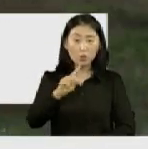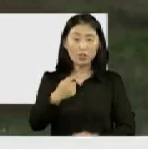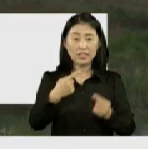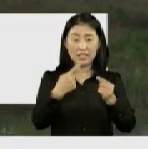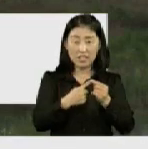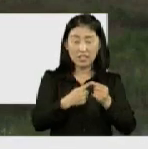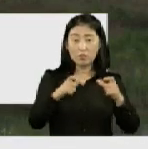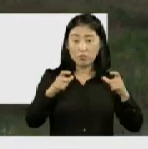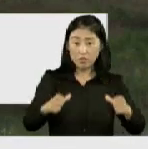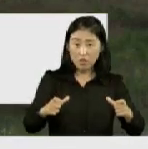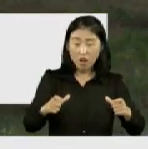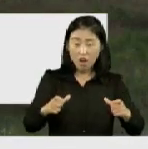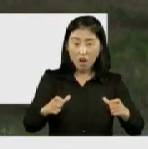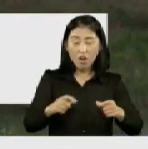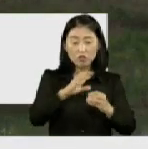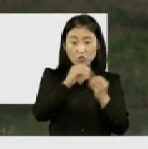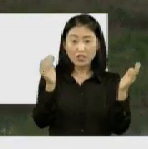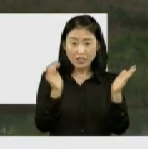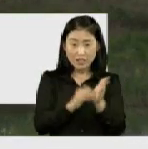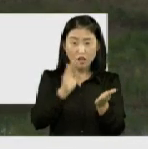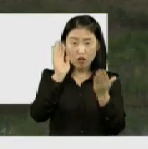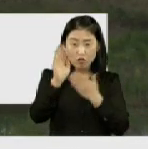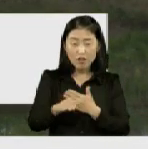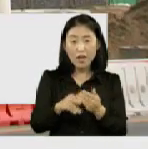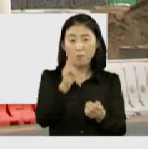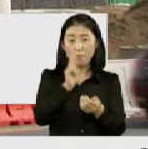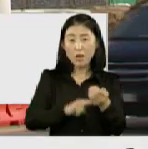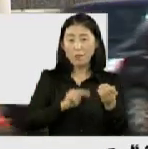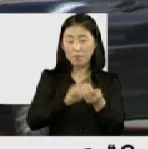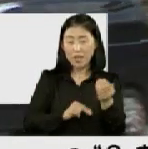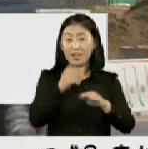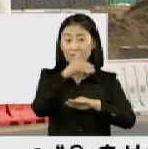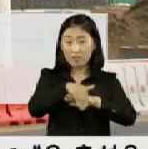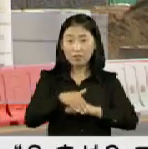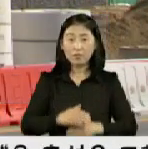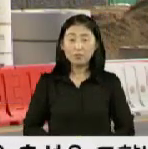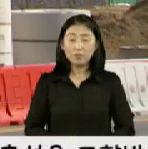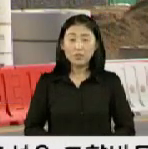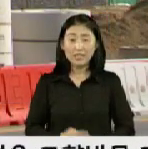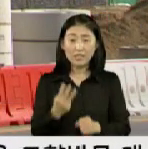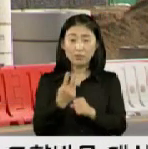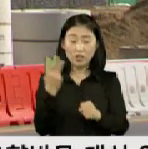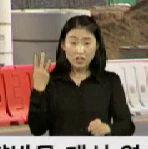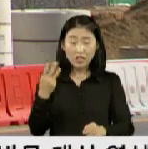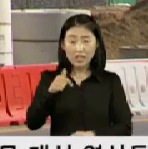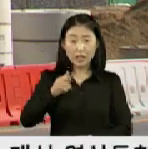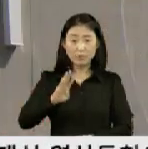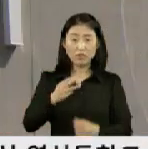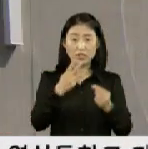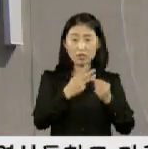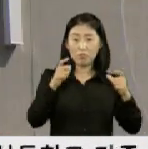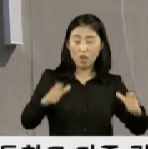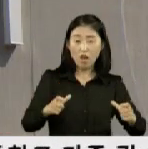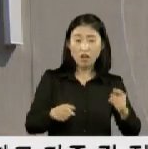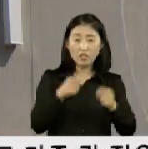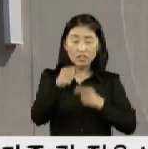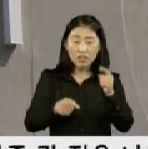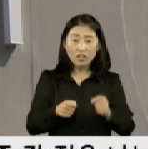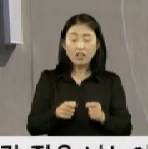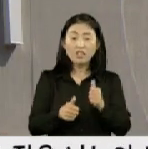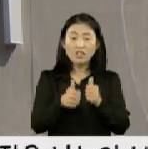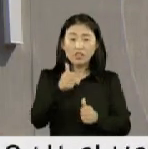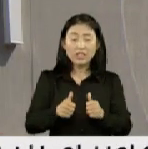도안지구 갑천 1블럭도 추석 연휴 이후 분양을 예고했습니다. 3년 전 갑천 3블럭이 평균